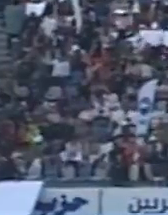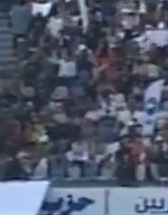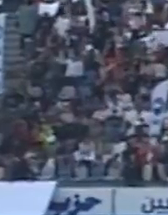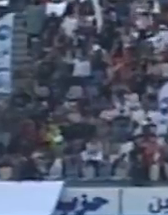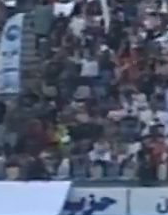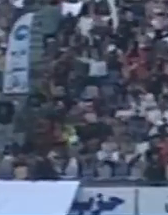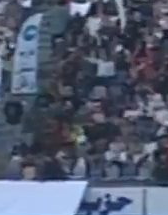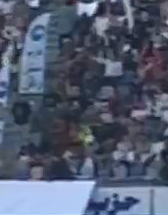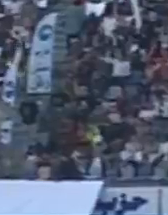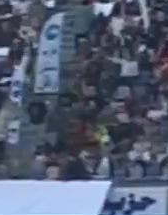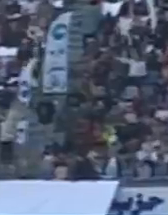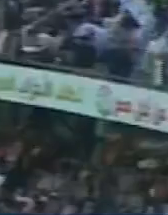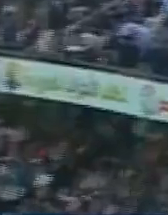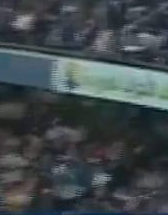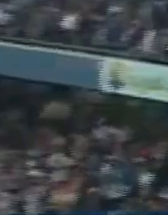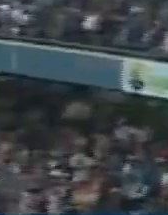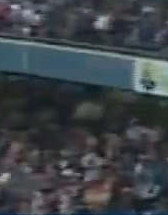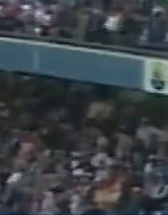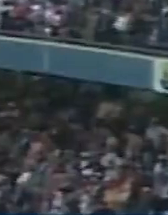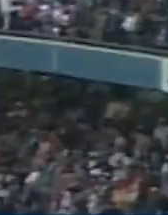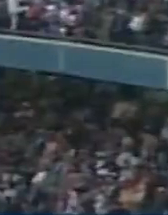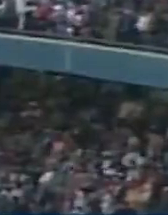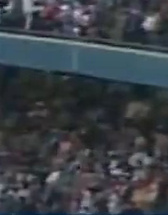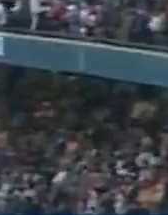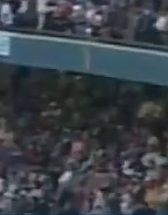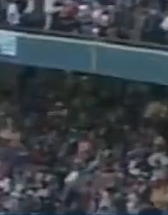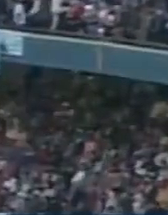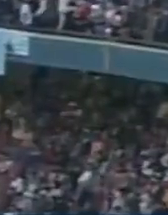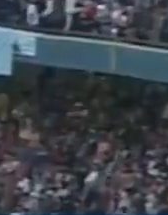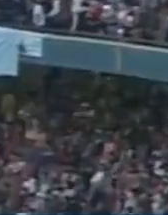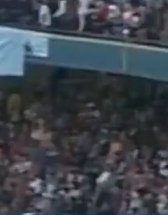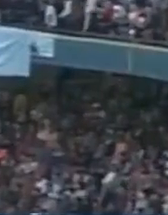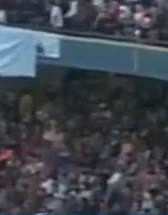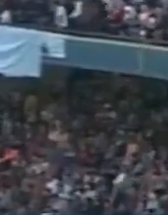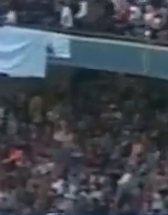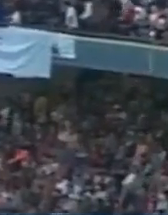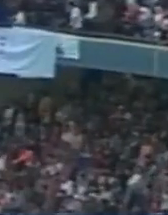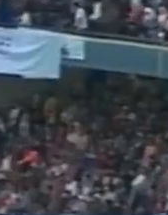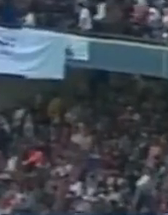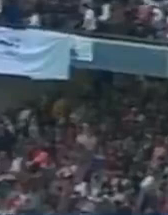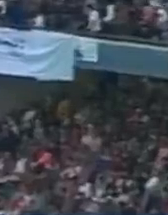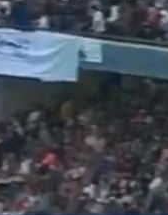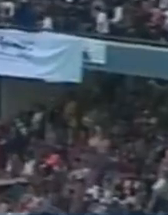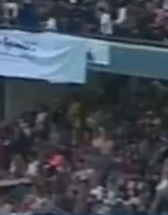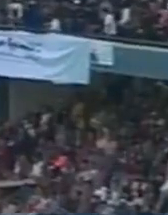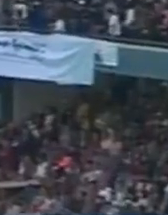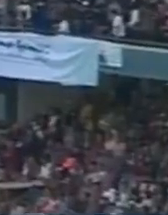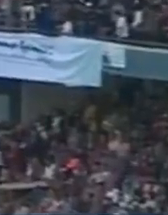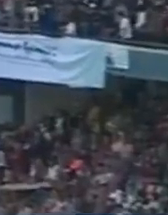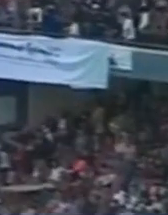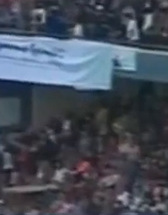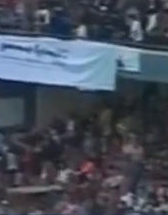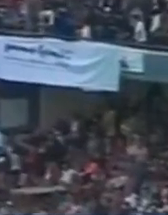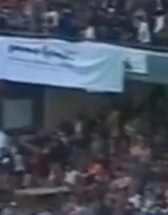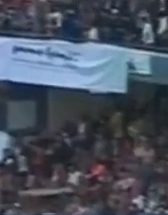الله أكبر خلى لون الأرض أخضر لما سبحان